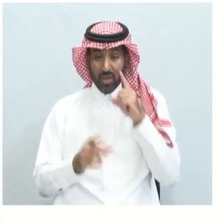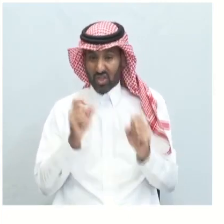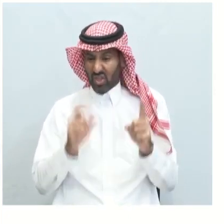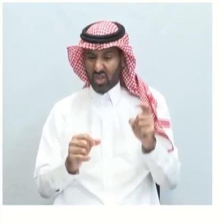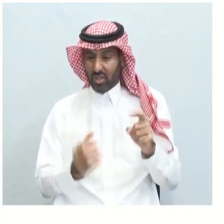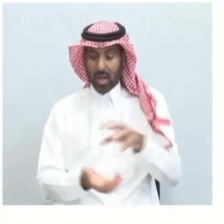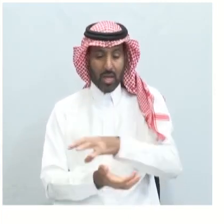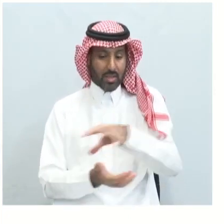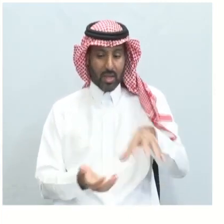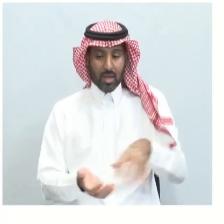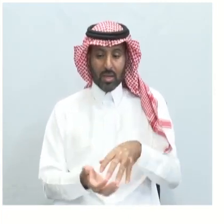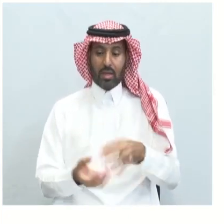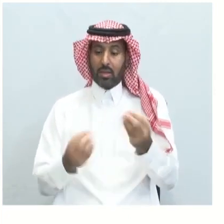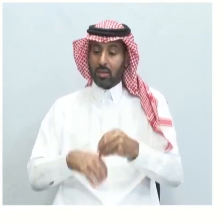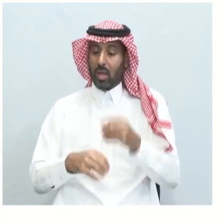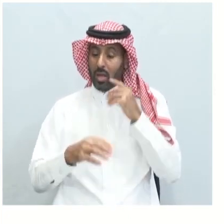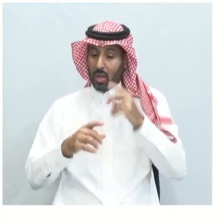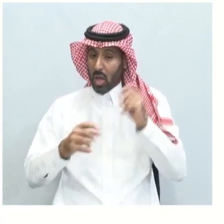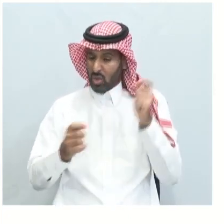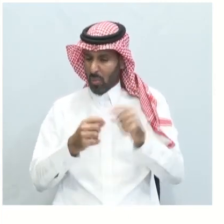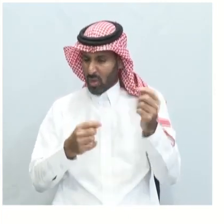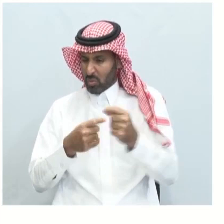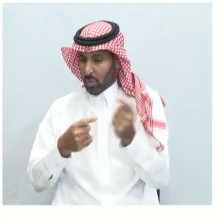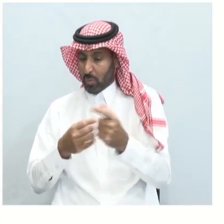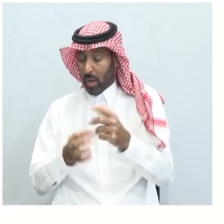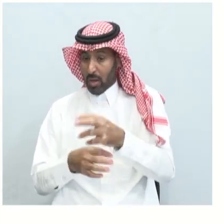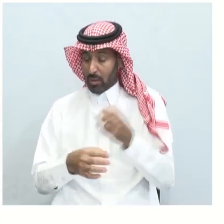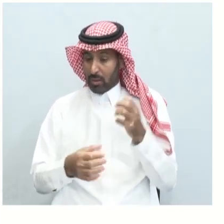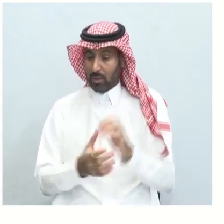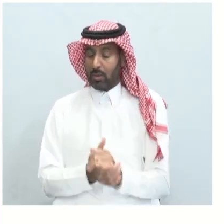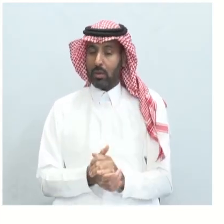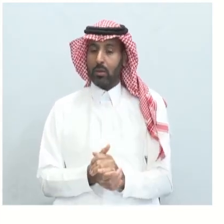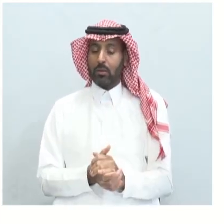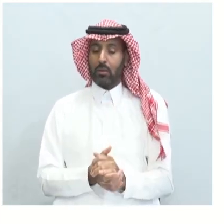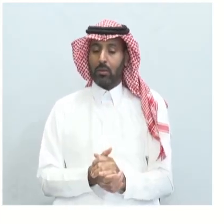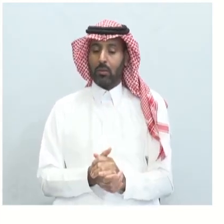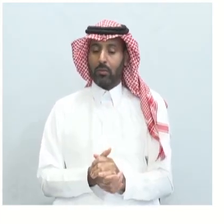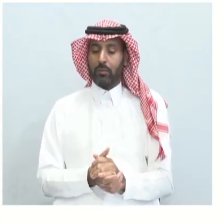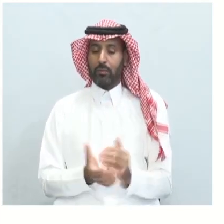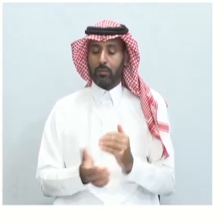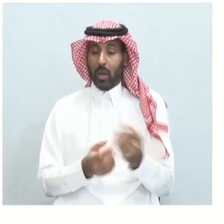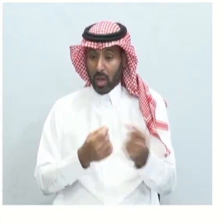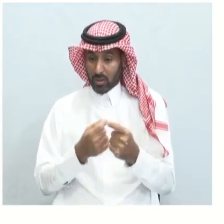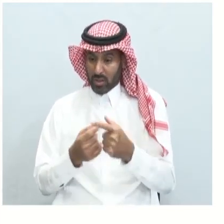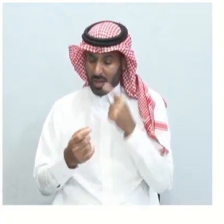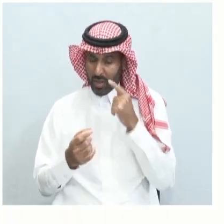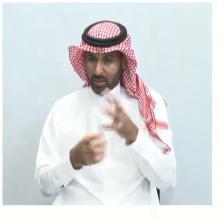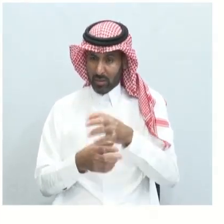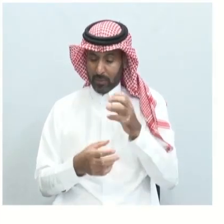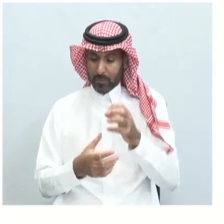الاشياء تزايدت المساحه والهجمات المحتمله لمرتكبي الهجوم الهجوم والهجمات